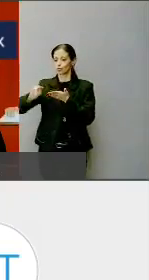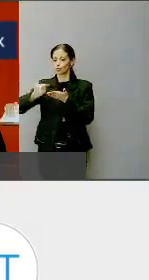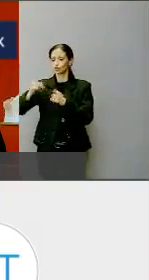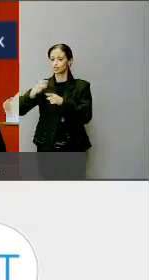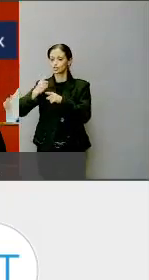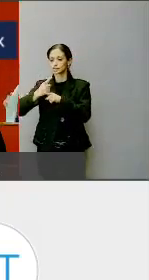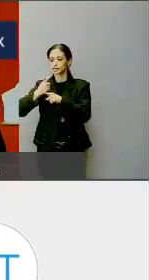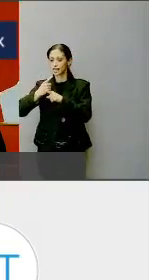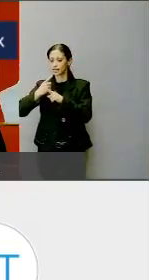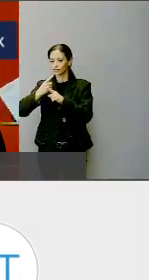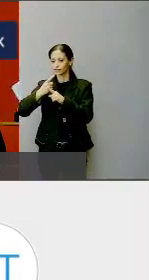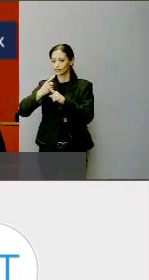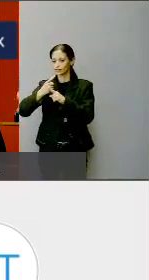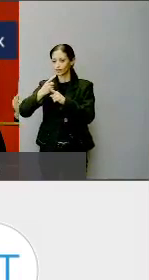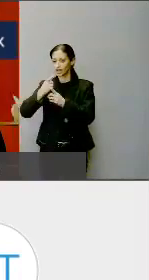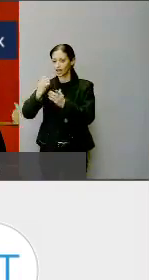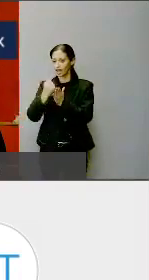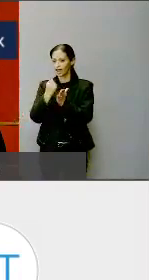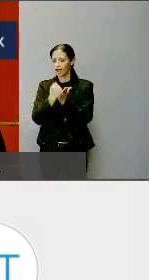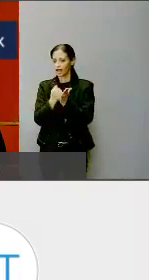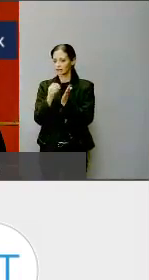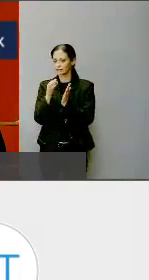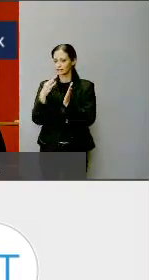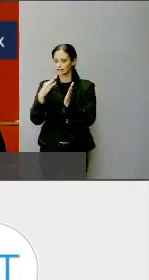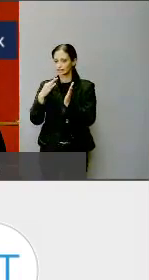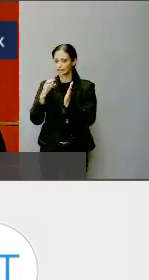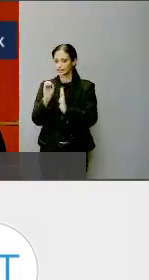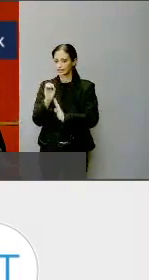agli emendamenti approvati